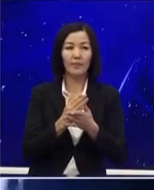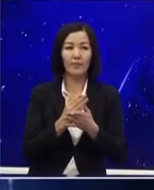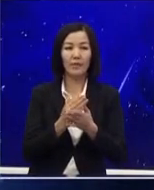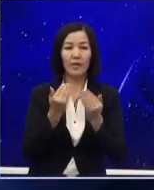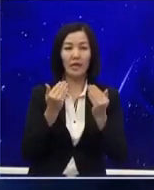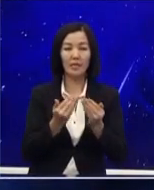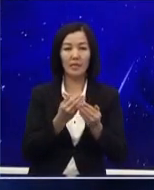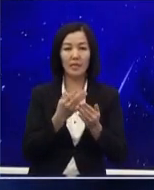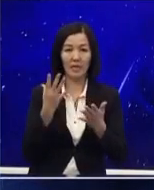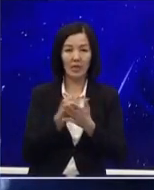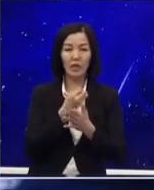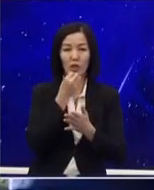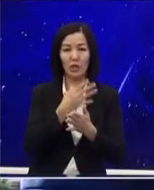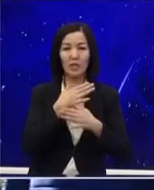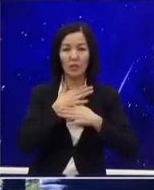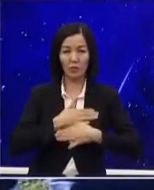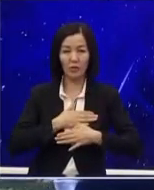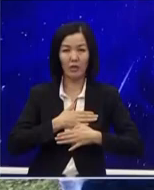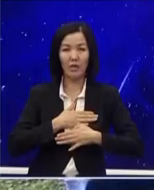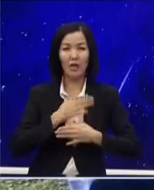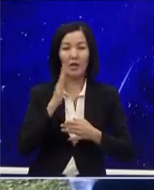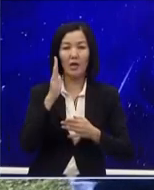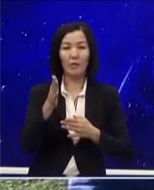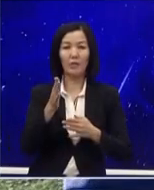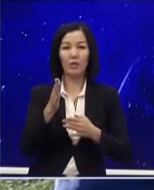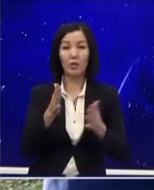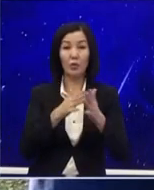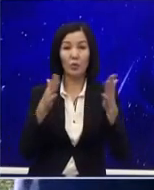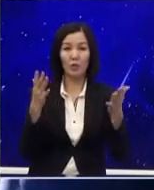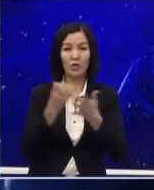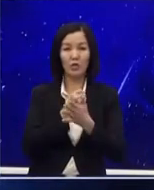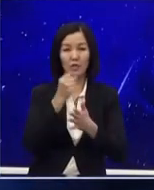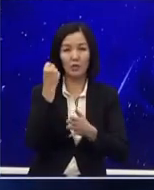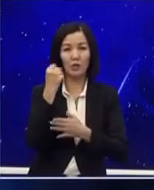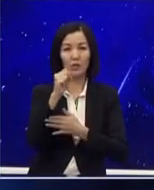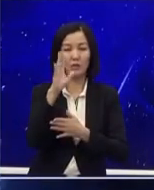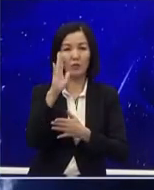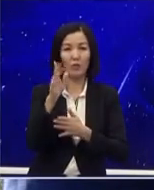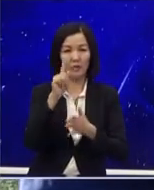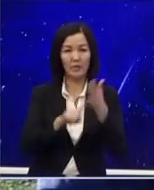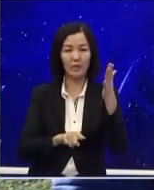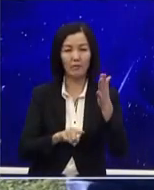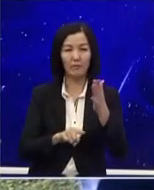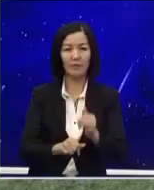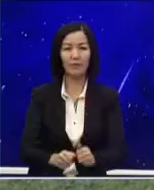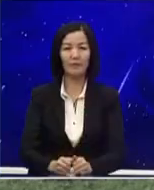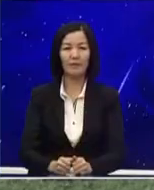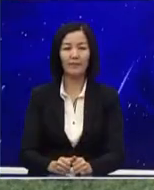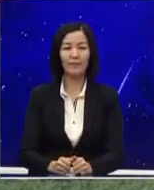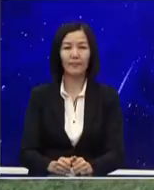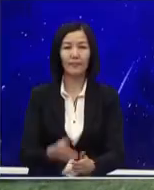толады. Жаман емес, жақсы. Енді алдыда одан да үлкен жетістіктерге жетеміз деген ойдамыз, Құдай бұйыртса.